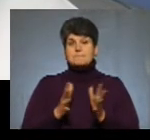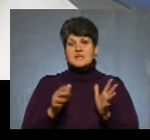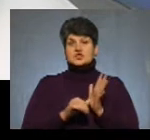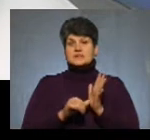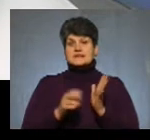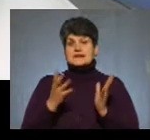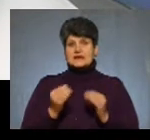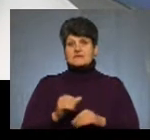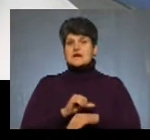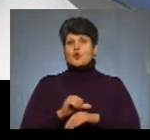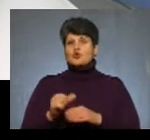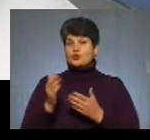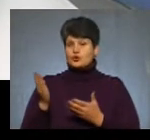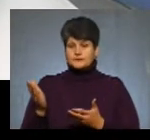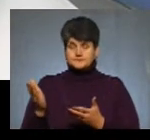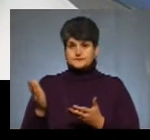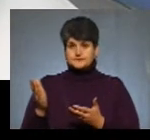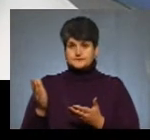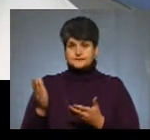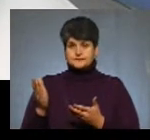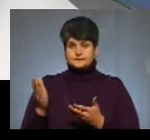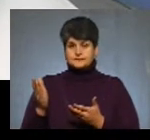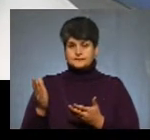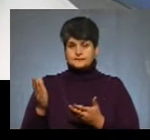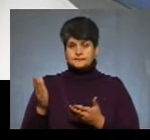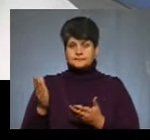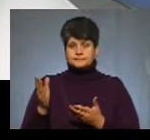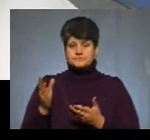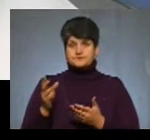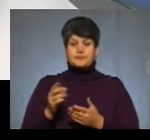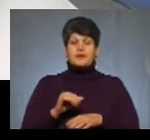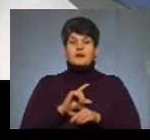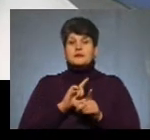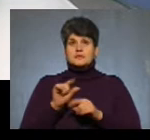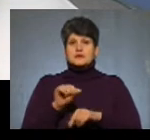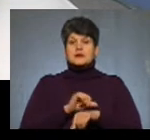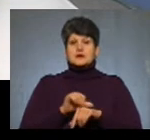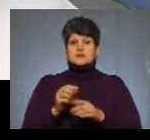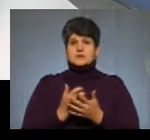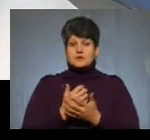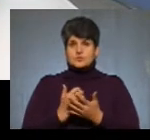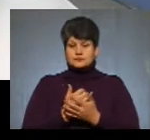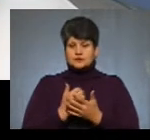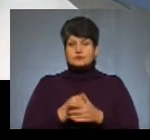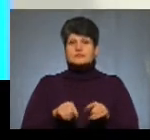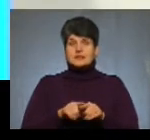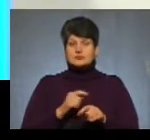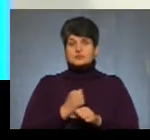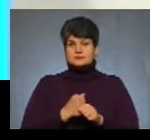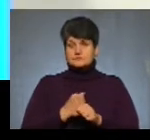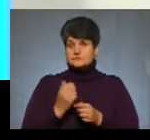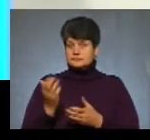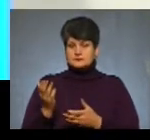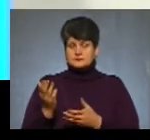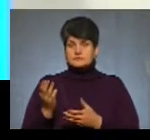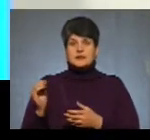за кордоном. Власне, на перебування за кордоном, також на праці.